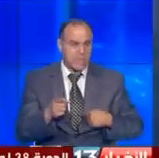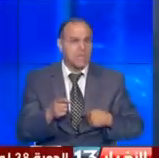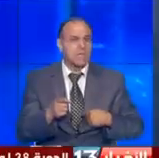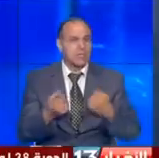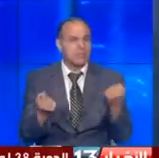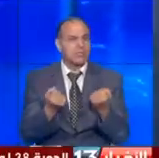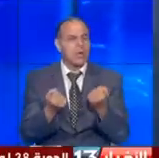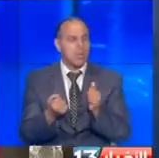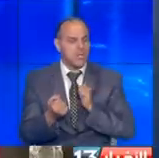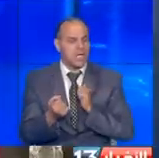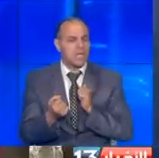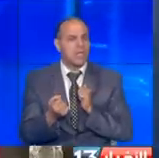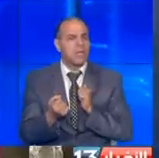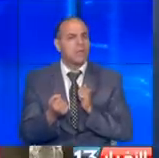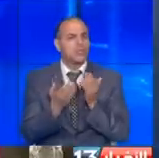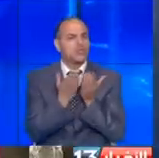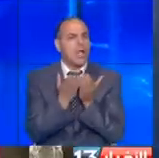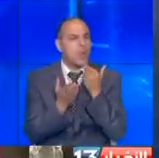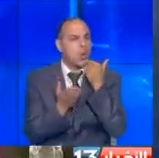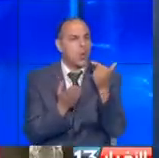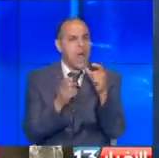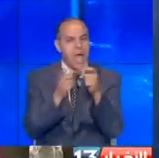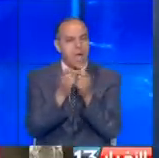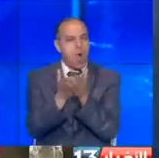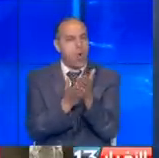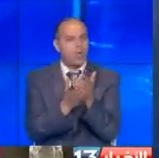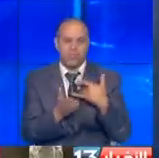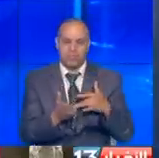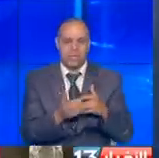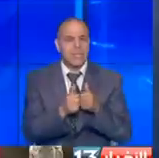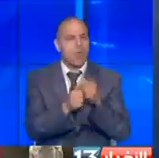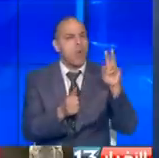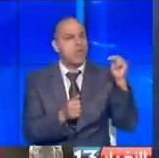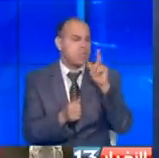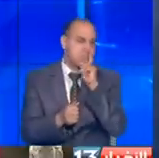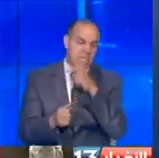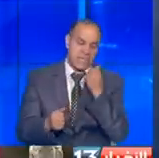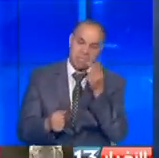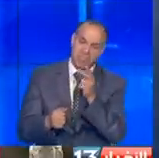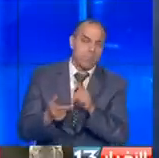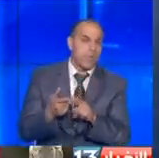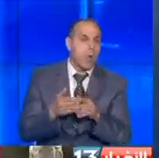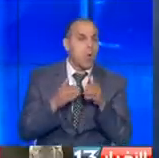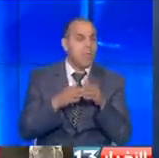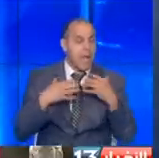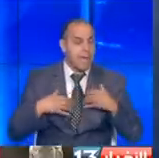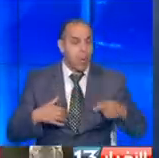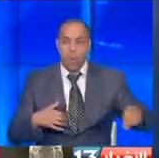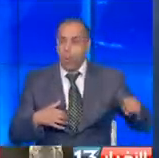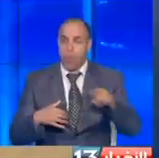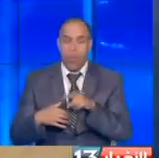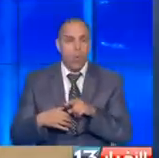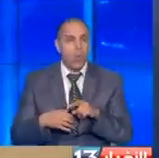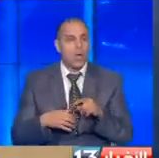نشطاء مستقلين من الشهادة أمام هيئات حقوقية تابعة للأمم المتحدة. ودعا أعضاء المجلس